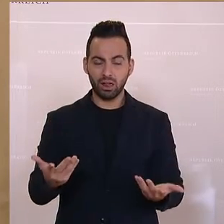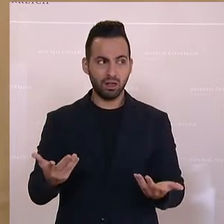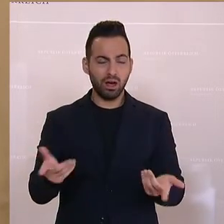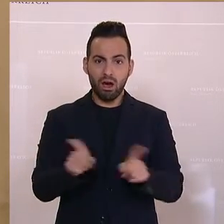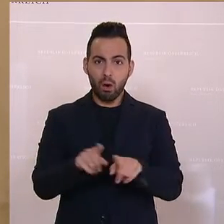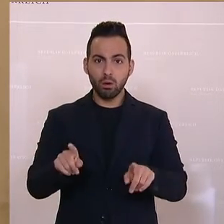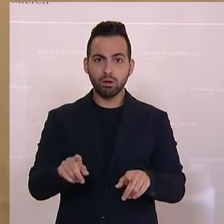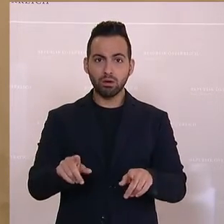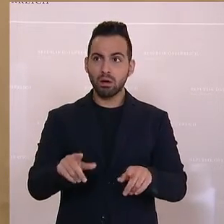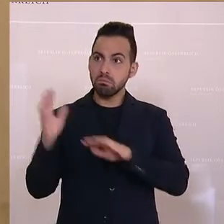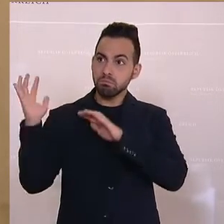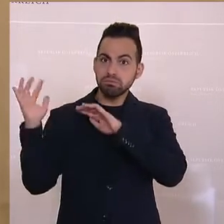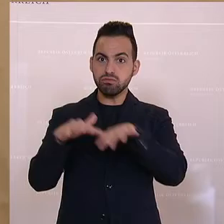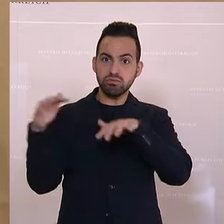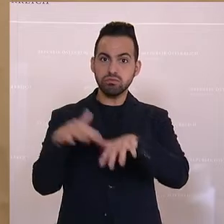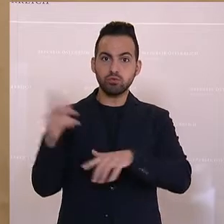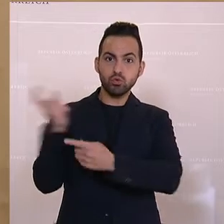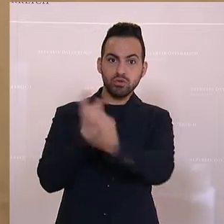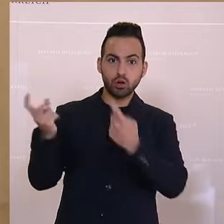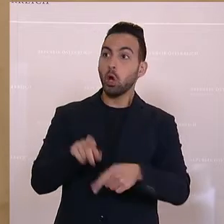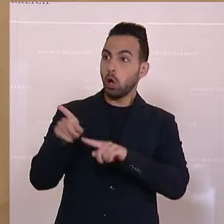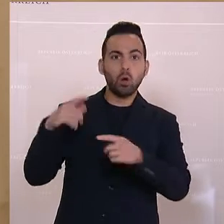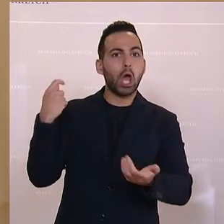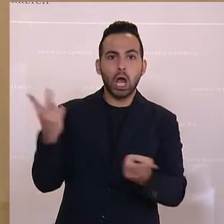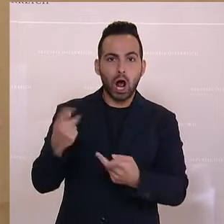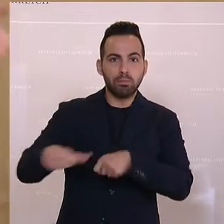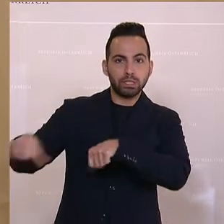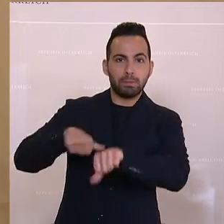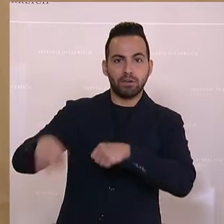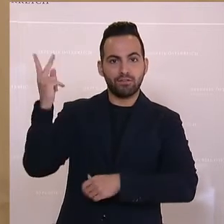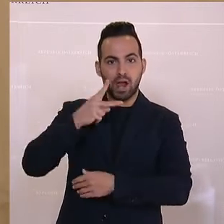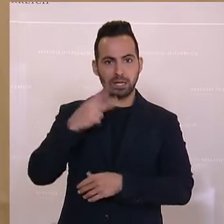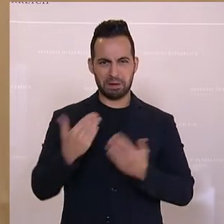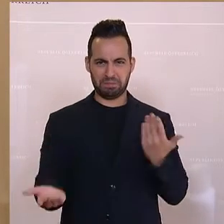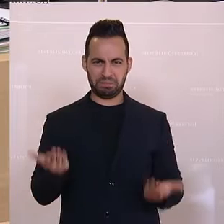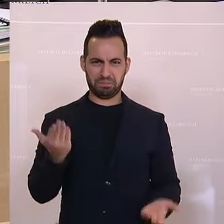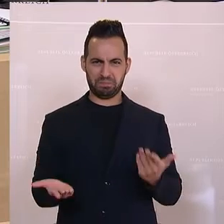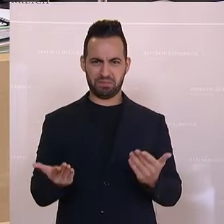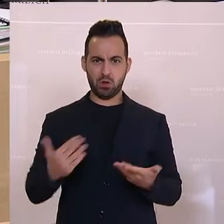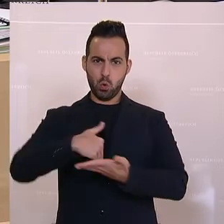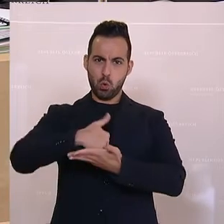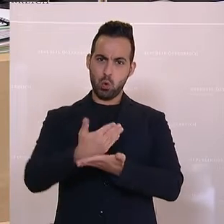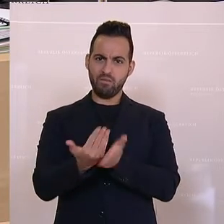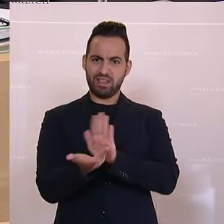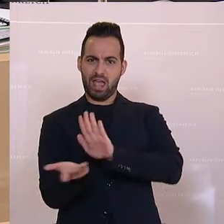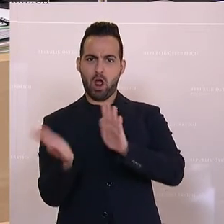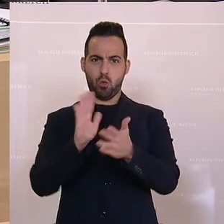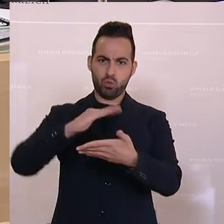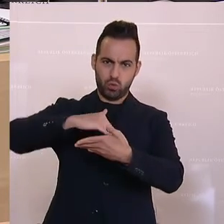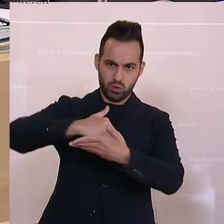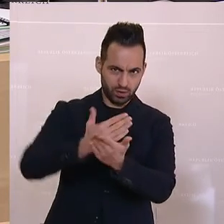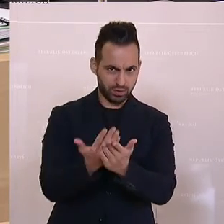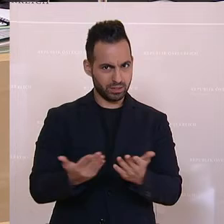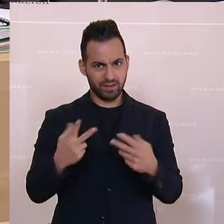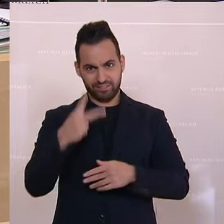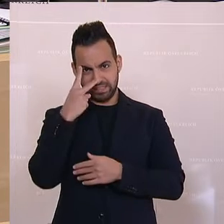anderen Seite haben wir die Massenzuwanderung. Da gilt immer noch der Grundsatz, koste es, was es wolle. Das heißt, es ist eine Umverteilung, die wir hier erleben und die wir